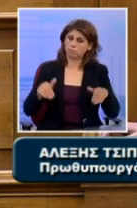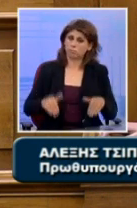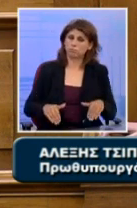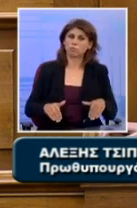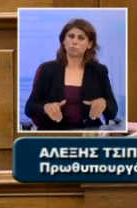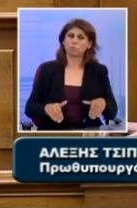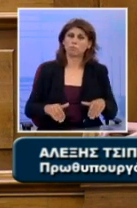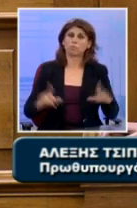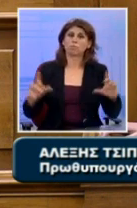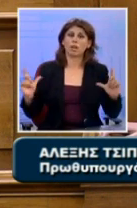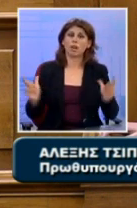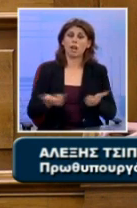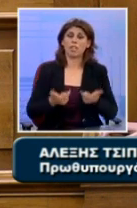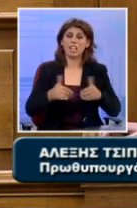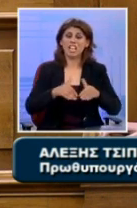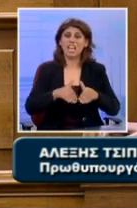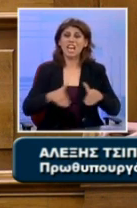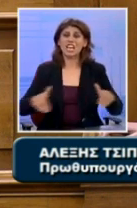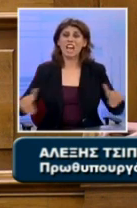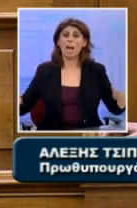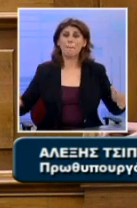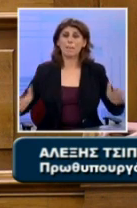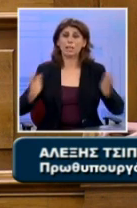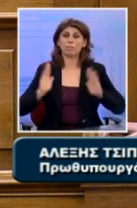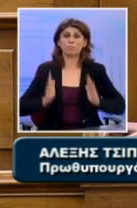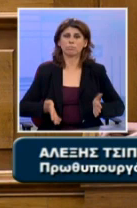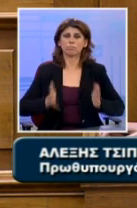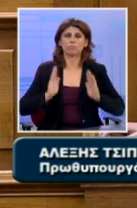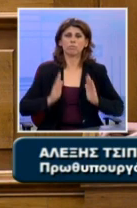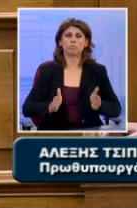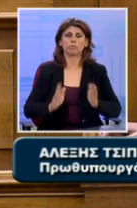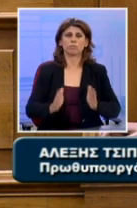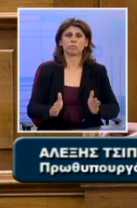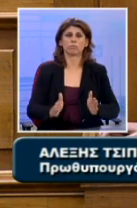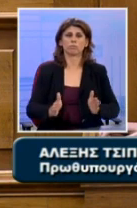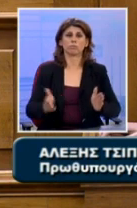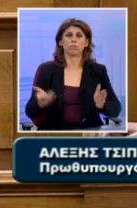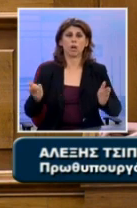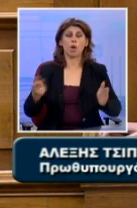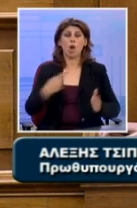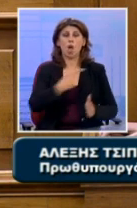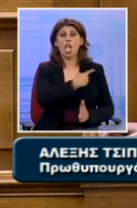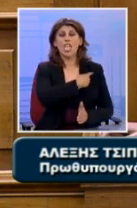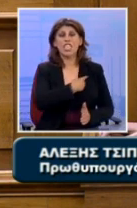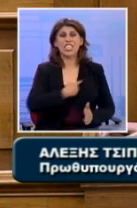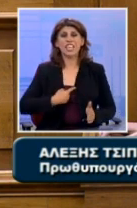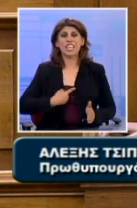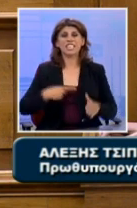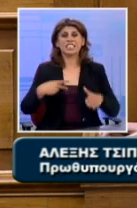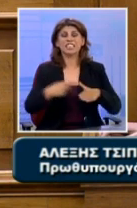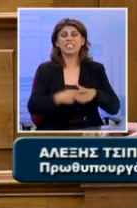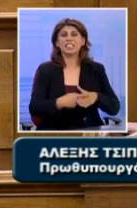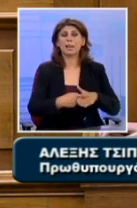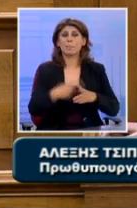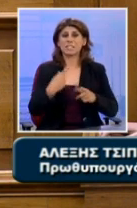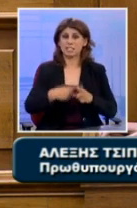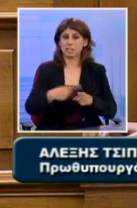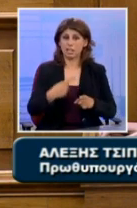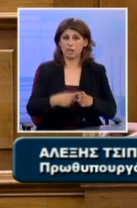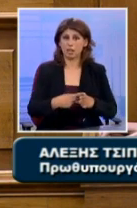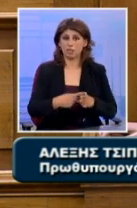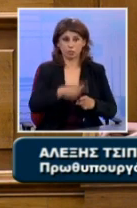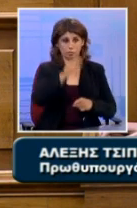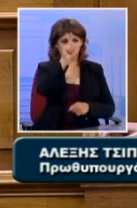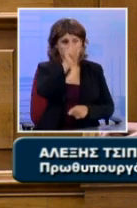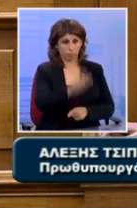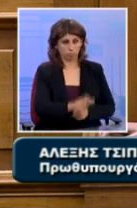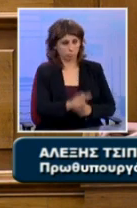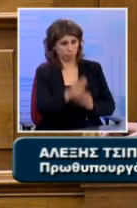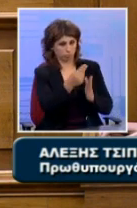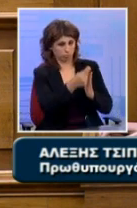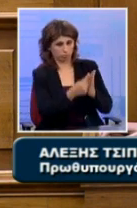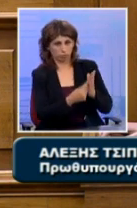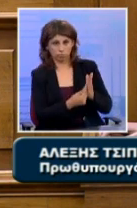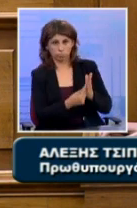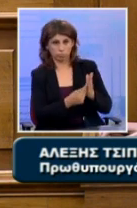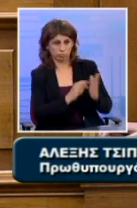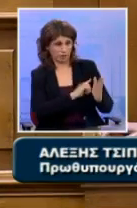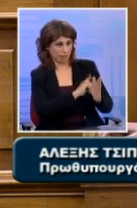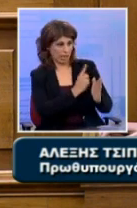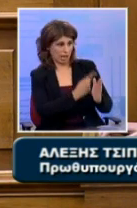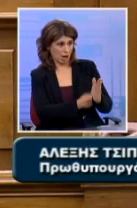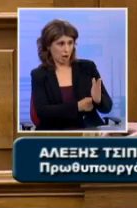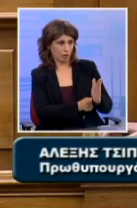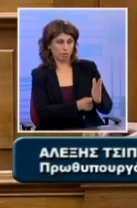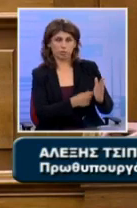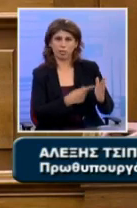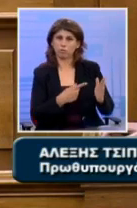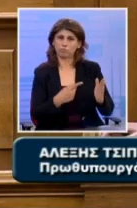την εθνική γραμμή. Ο διοικητής Τράπεζας Ελλάδος θα κριθεί από την ικανότητά